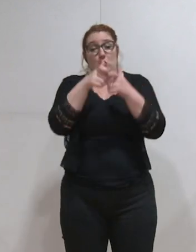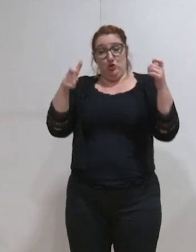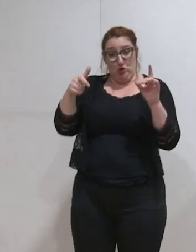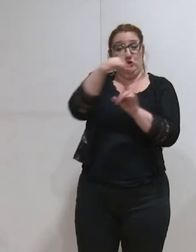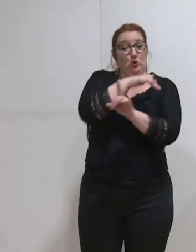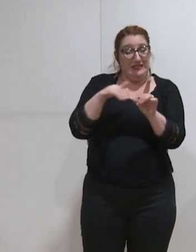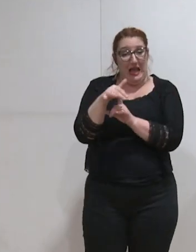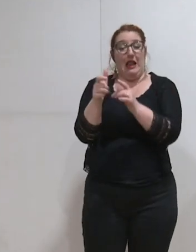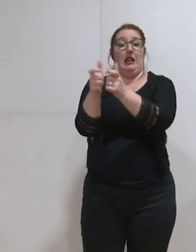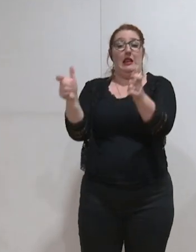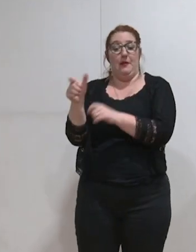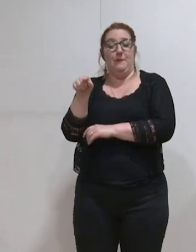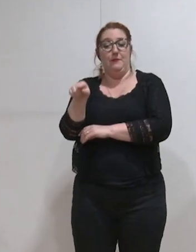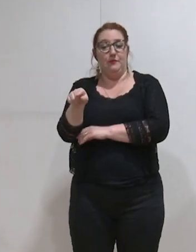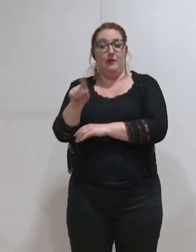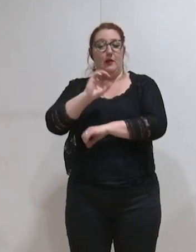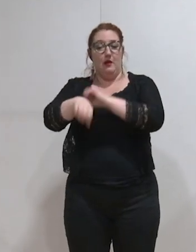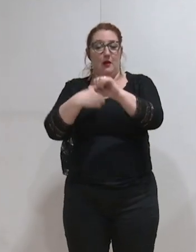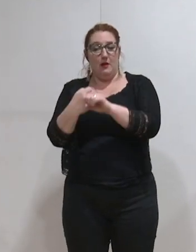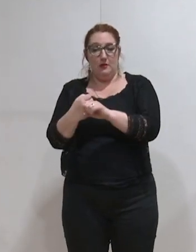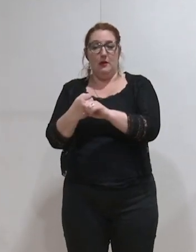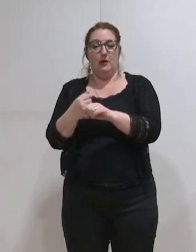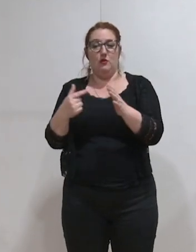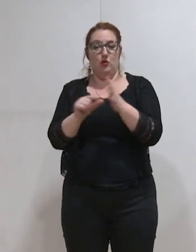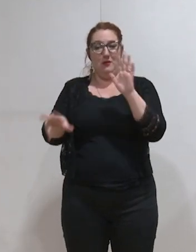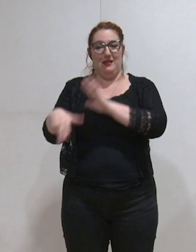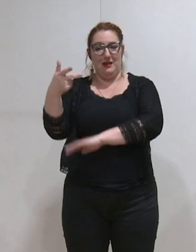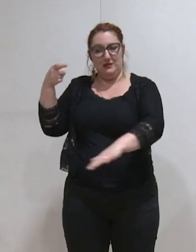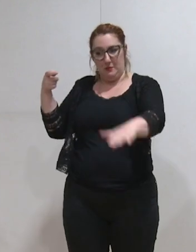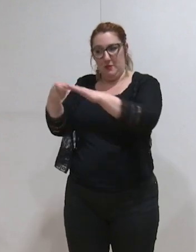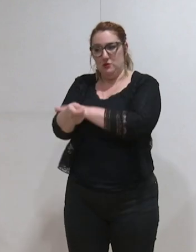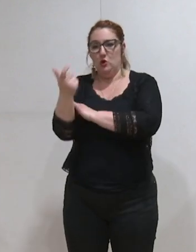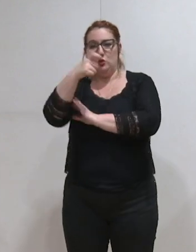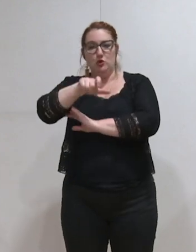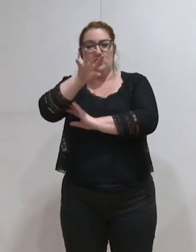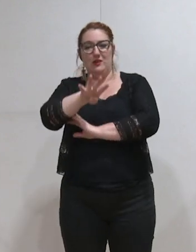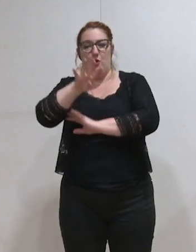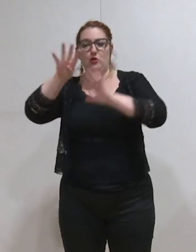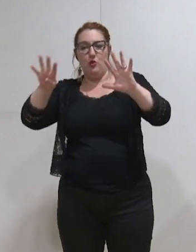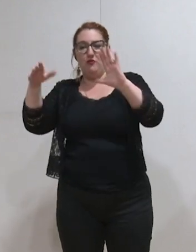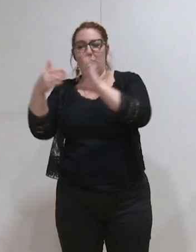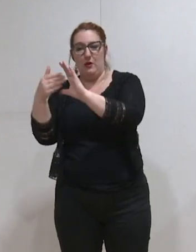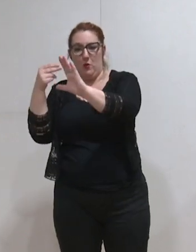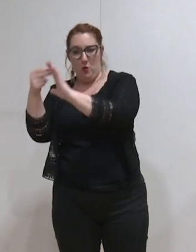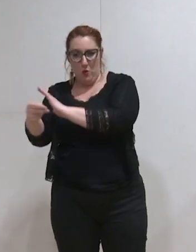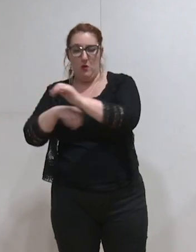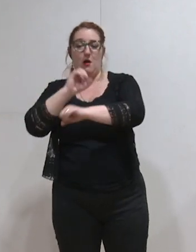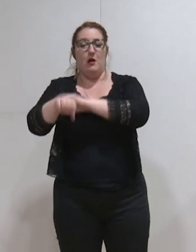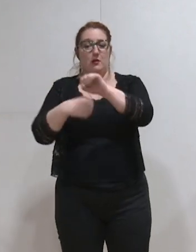avait avait perçu en 2013 249000 € en 2014